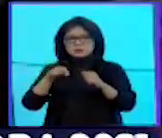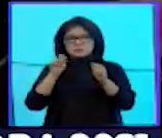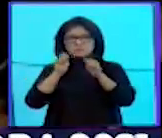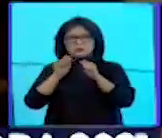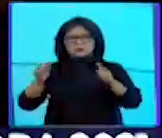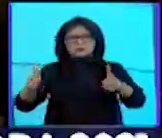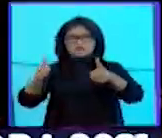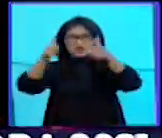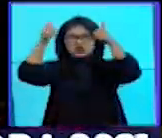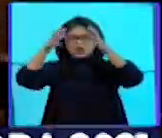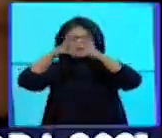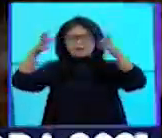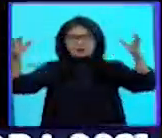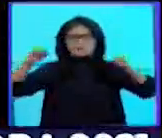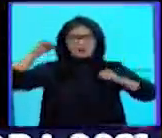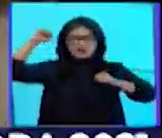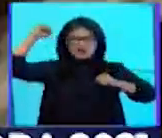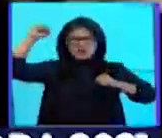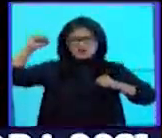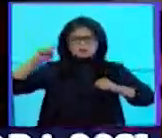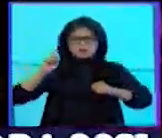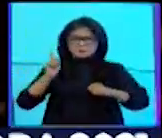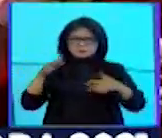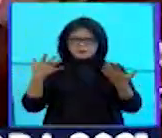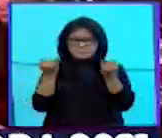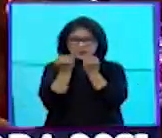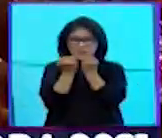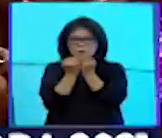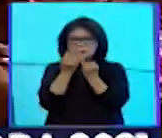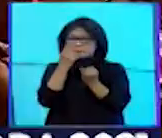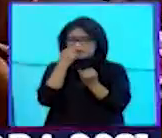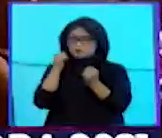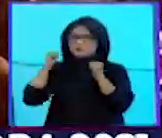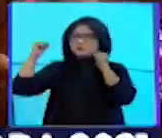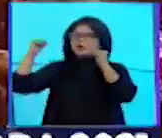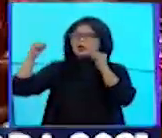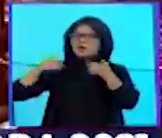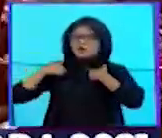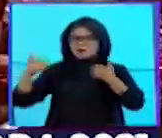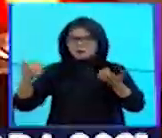Dalam pertandingan yang memperebutkan Piala Menpora 2021 yang berlangsung di Stadion Manahan Solo.